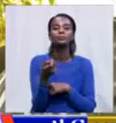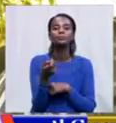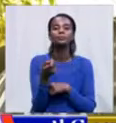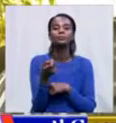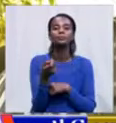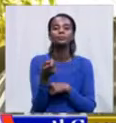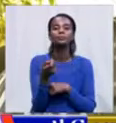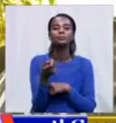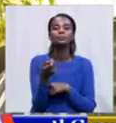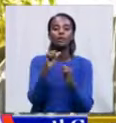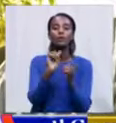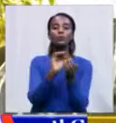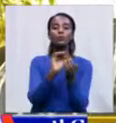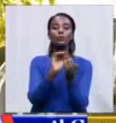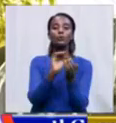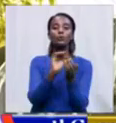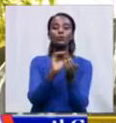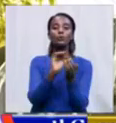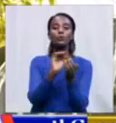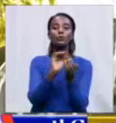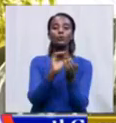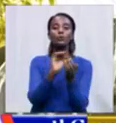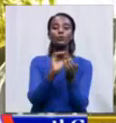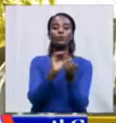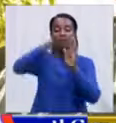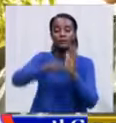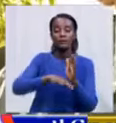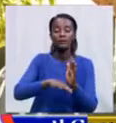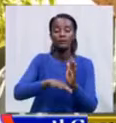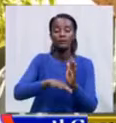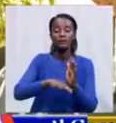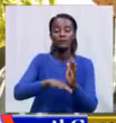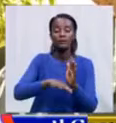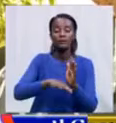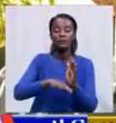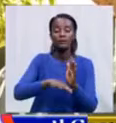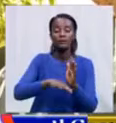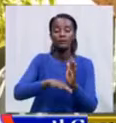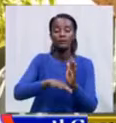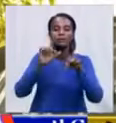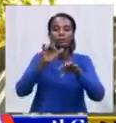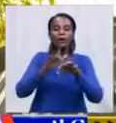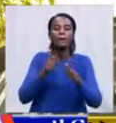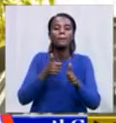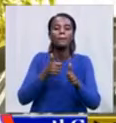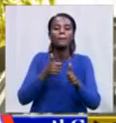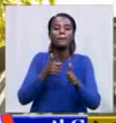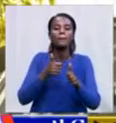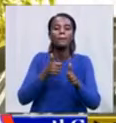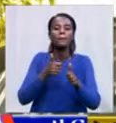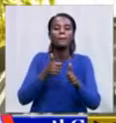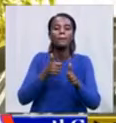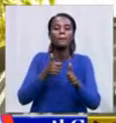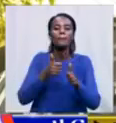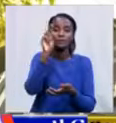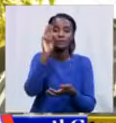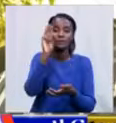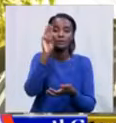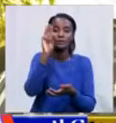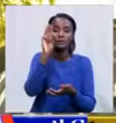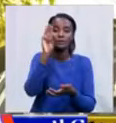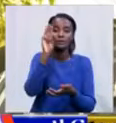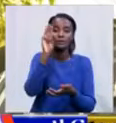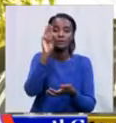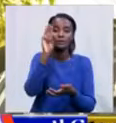ባልተገደበ ሁኔታ በዘፈቀደ መቀነስ ከሆነ ህዝቡ ላይ የሚያስከትለው የኢኮኖሚ ቀውስ፣ በሀገሪቱ ላይ